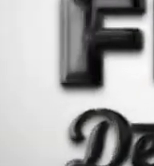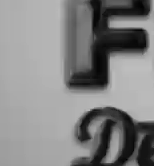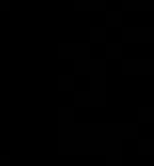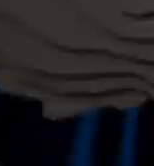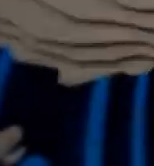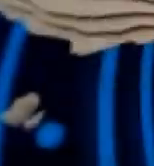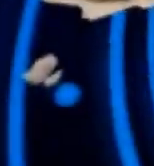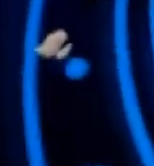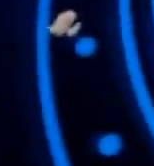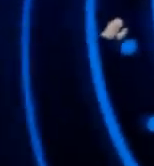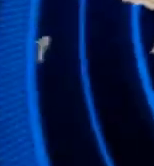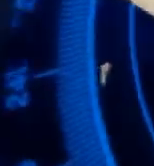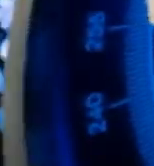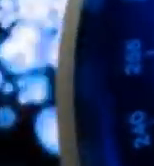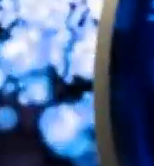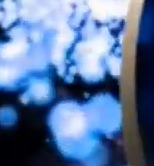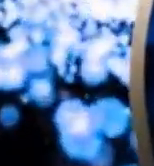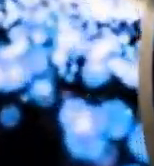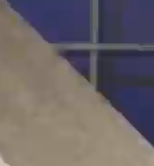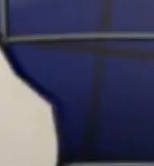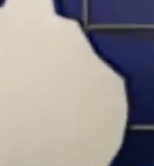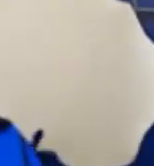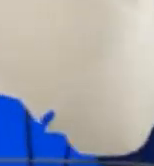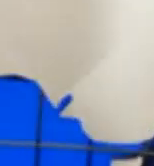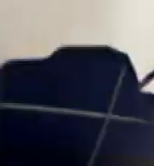देश की धड़कन।